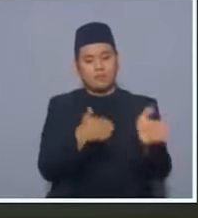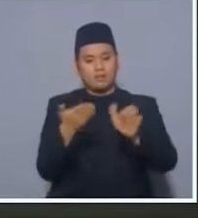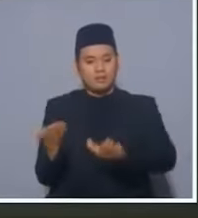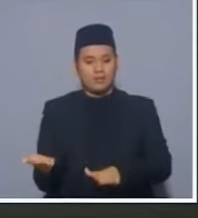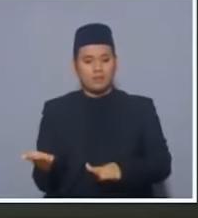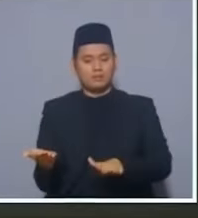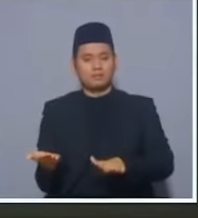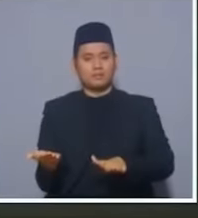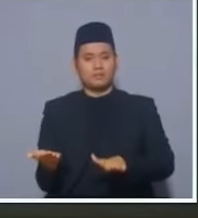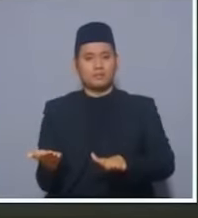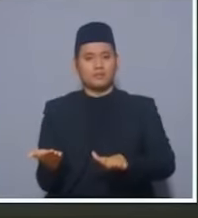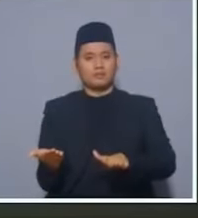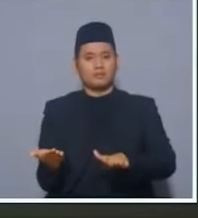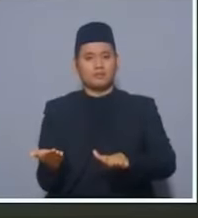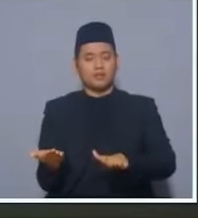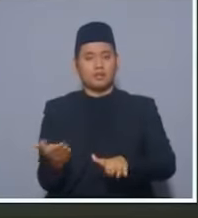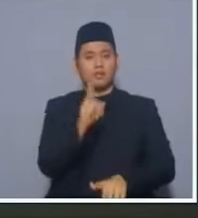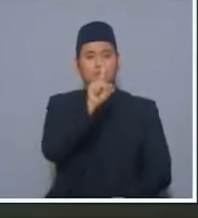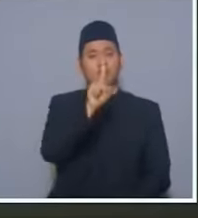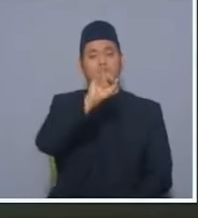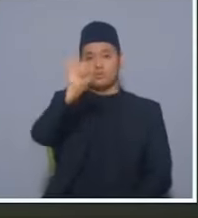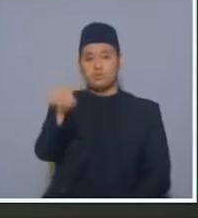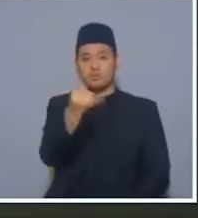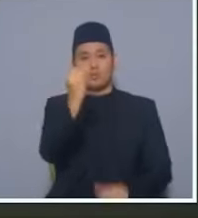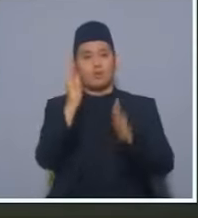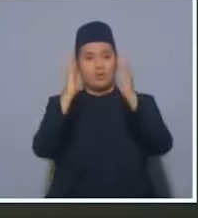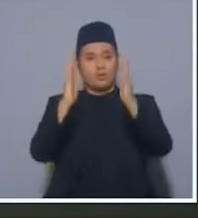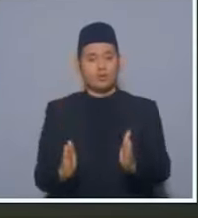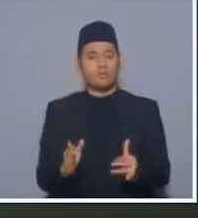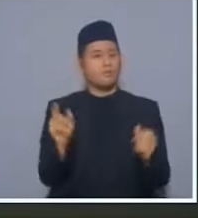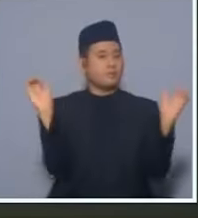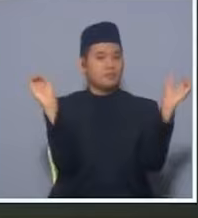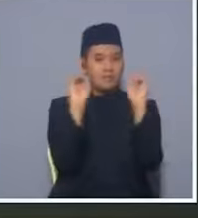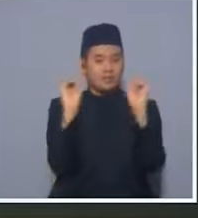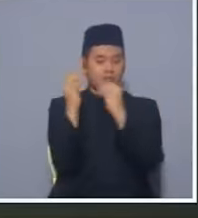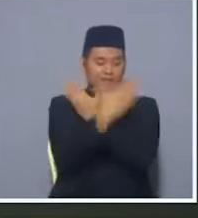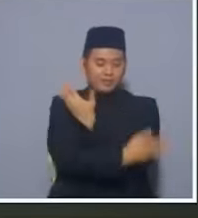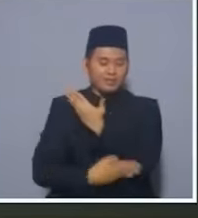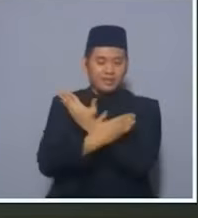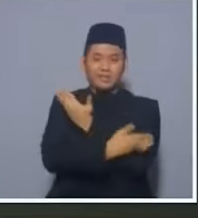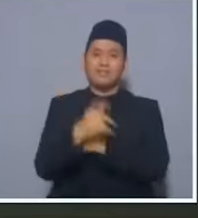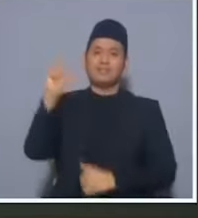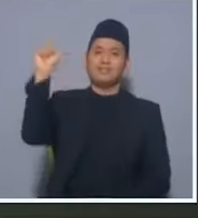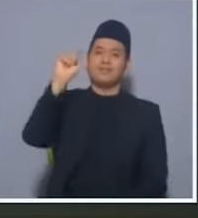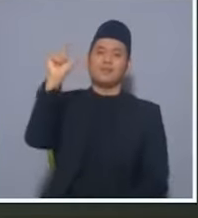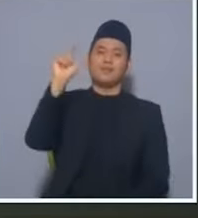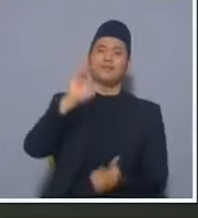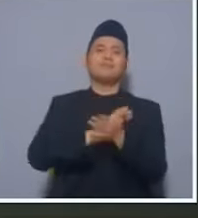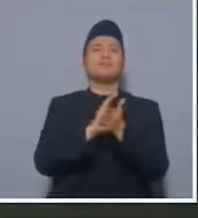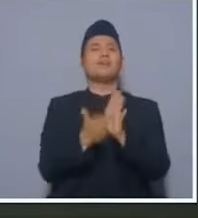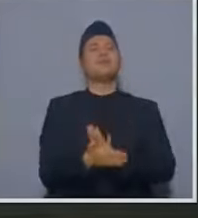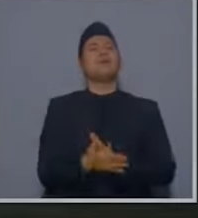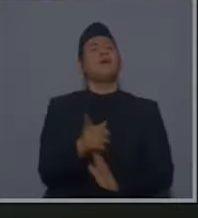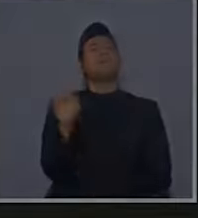yang berkapasiti 1 juta orang, tak ada negara Islam. Baik. Jadi di situ, di mana